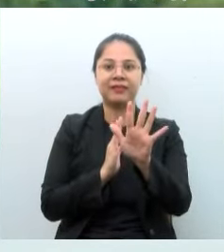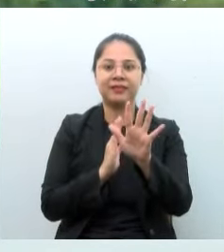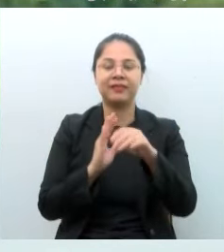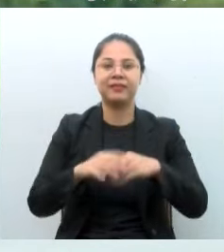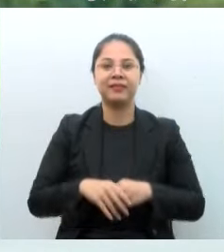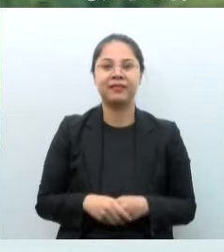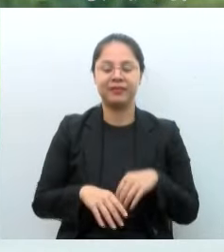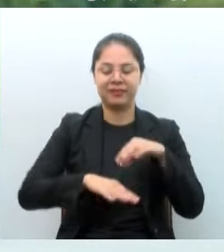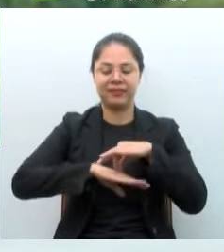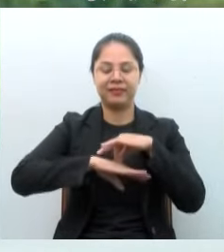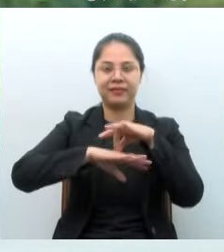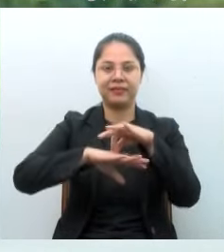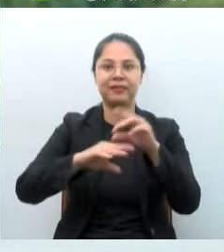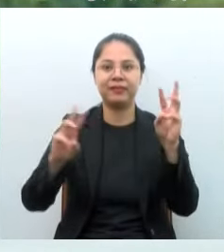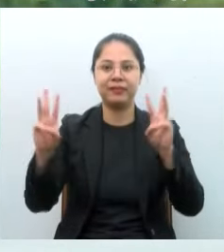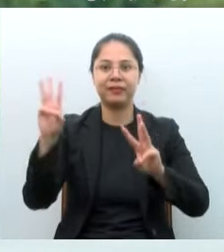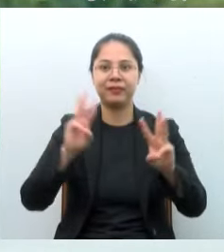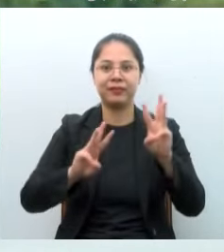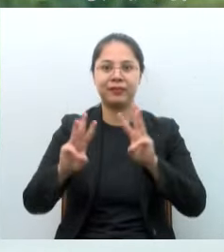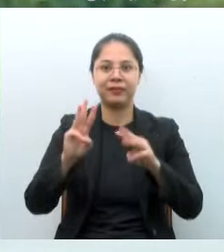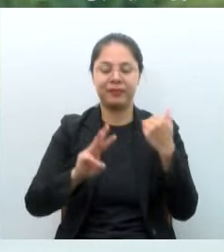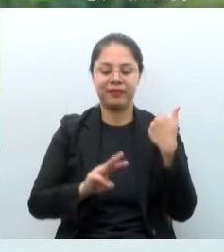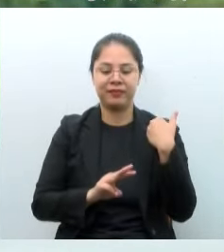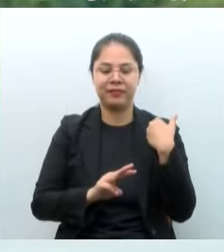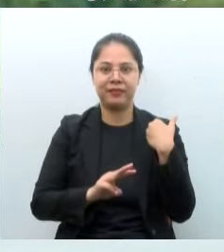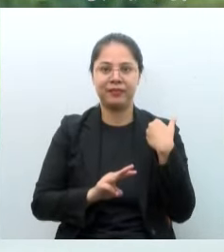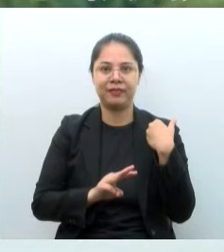รามีตำแหน่งว่างอยู่ประมาณ